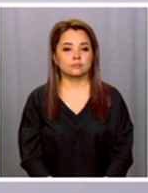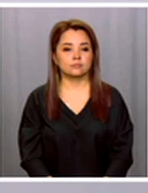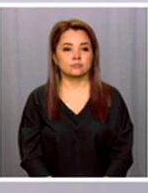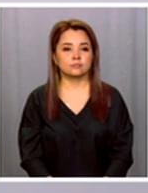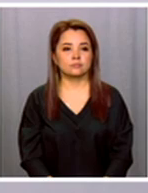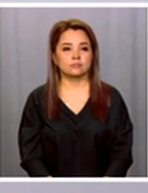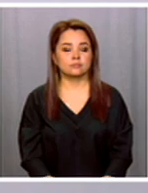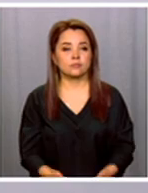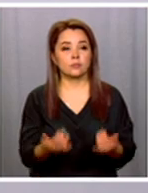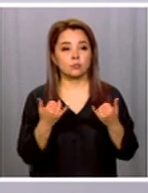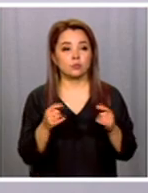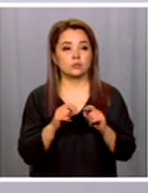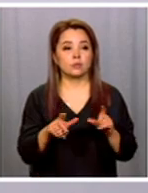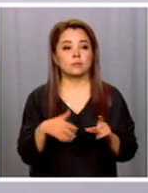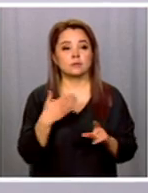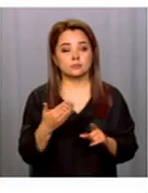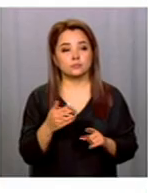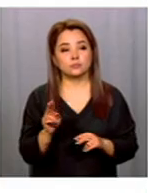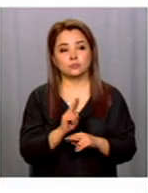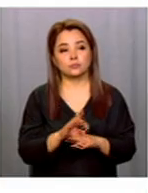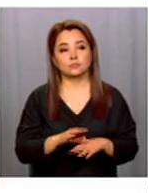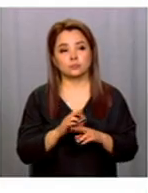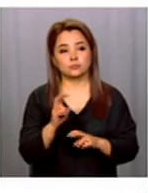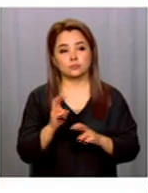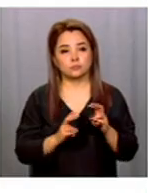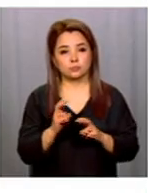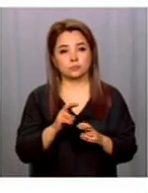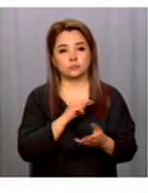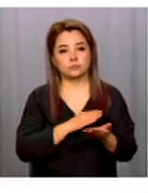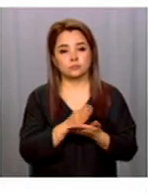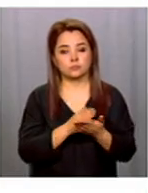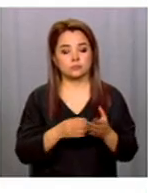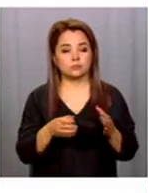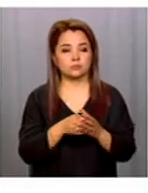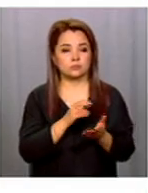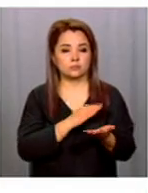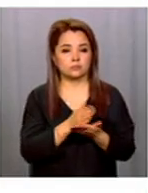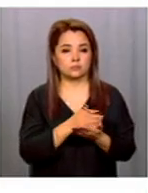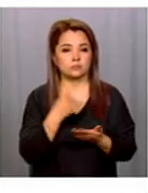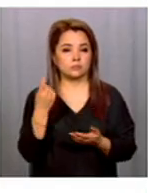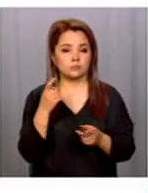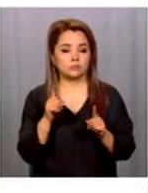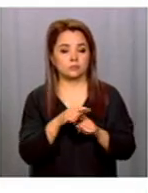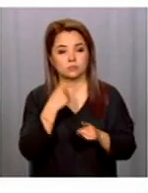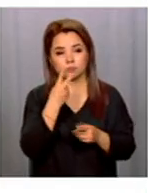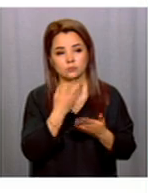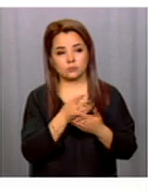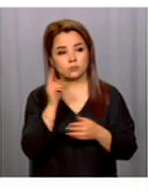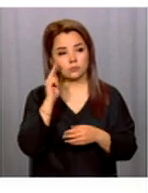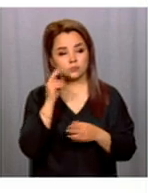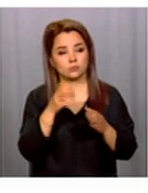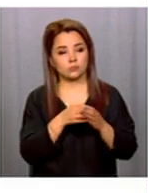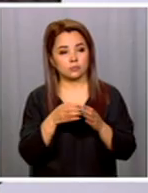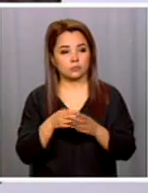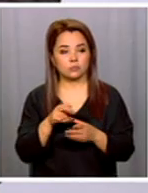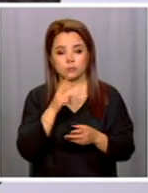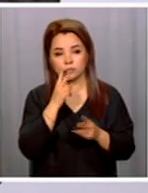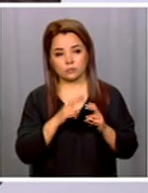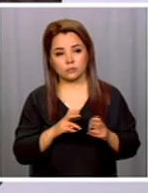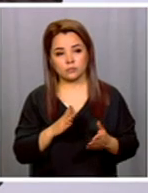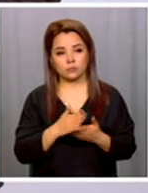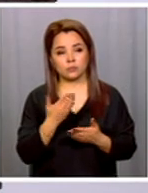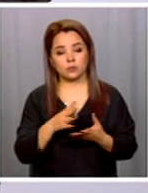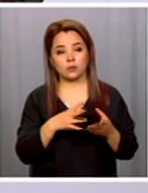Бүгінгі сабақта сіздер өңдеуші және қызмет көрсету саласы шаруашылық түрлерін жіктеуді қарастыратын боласыздар.